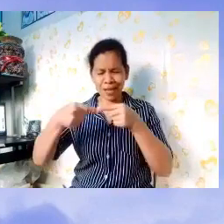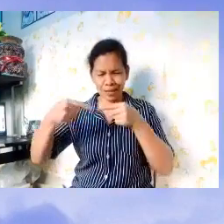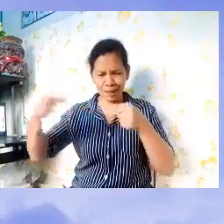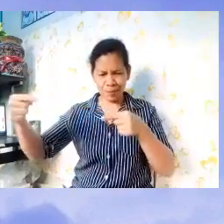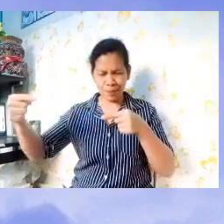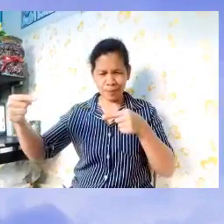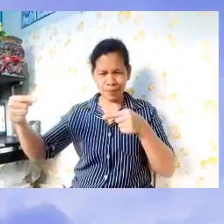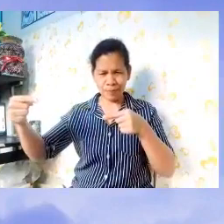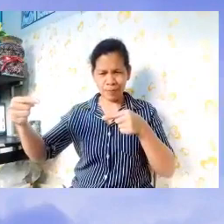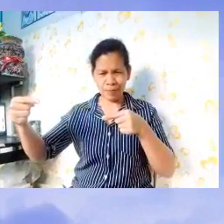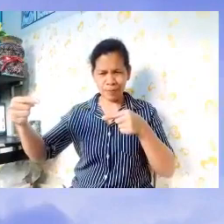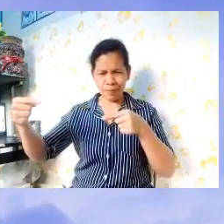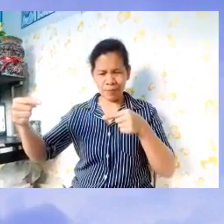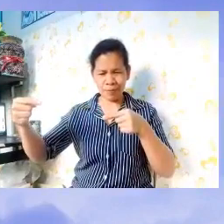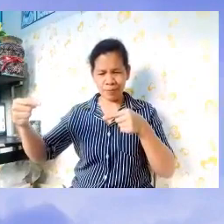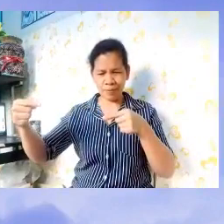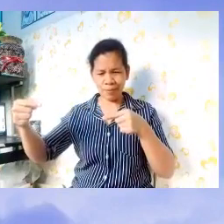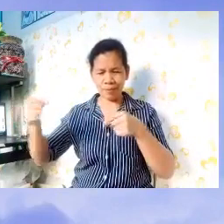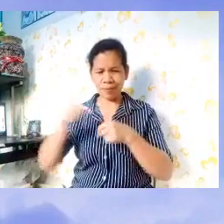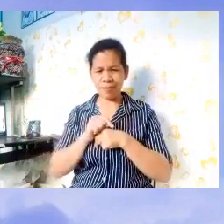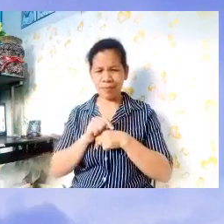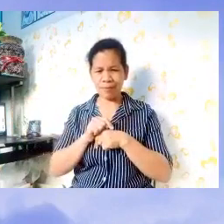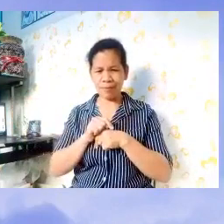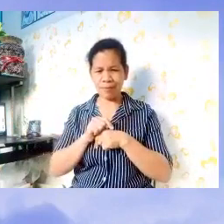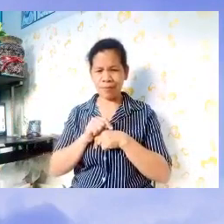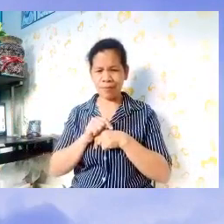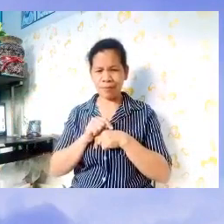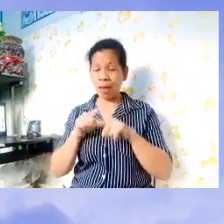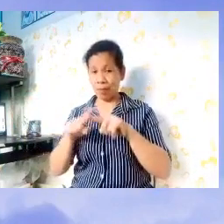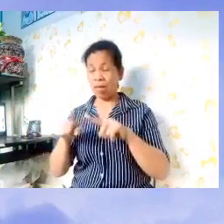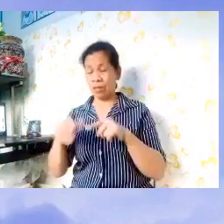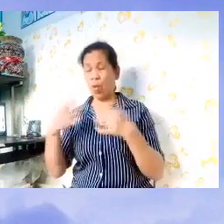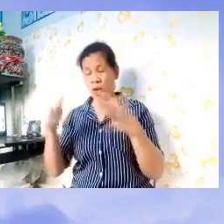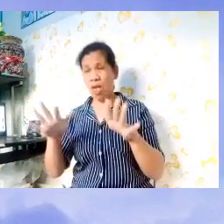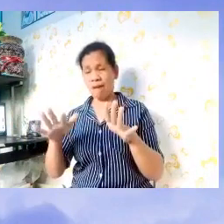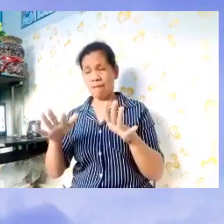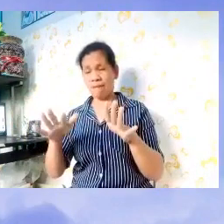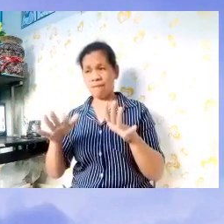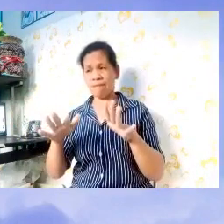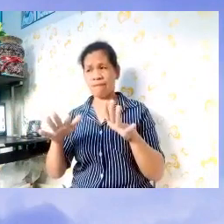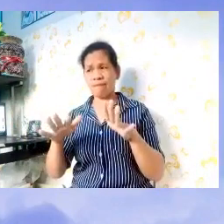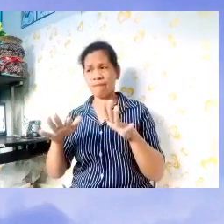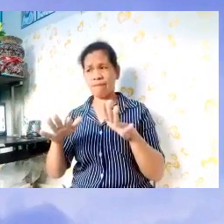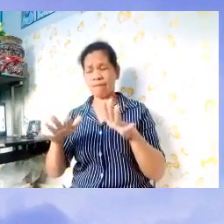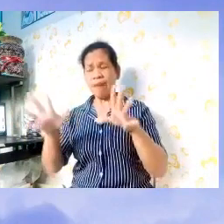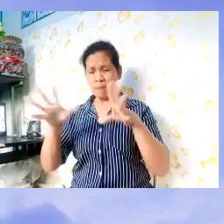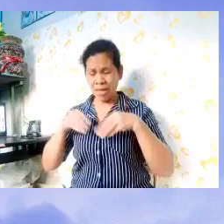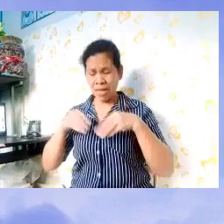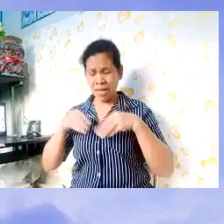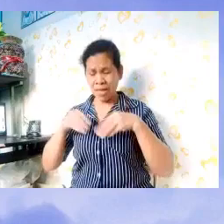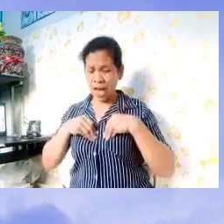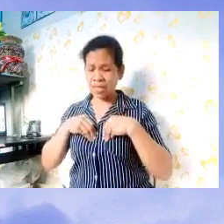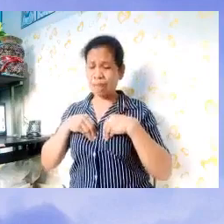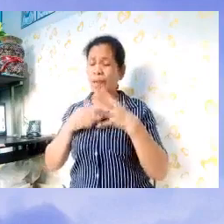na natin sa pamagitan ng pagtanggap sa bautismo, pero